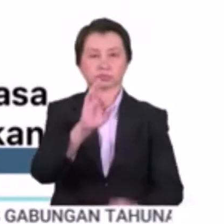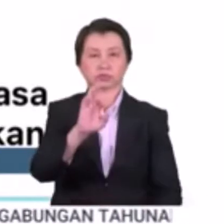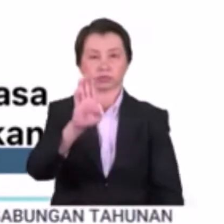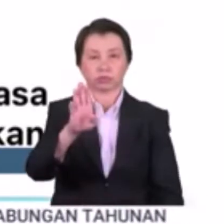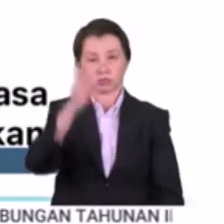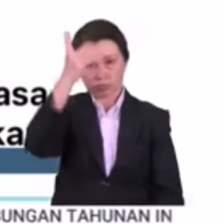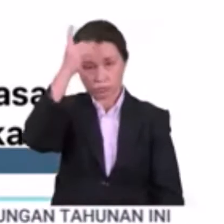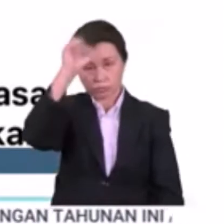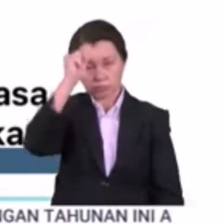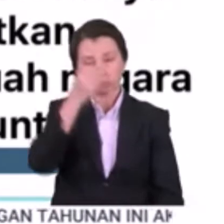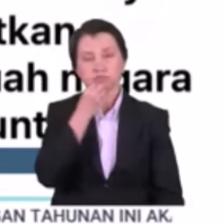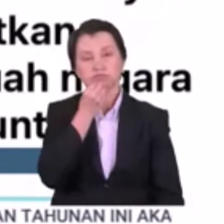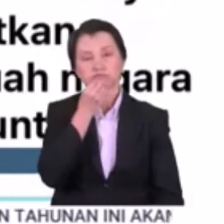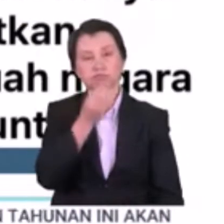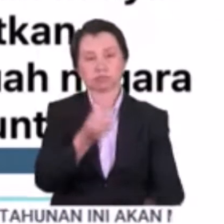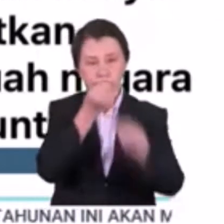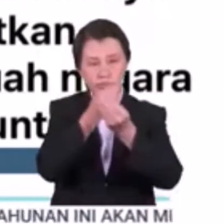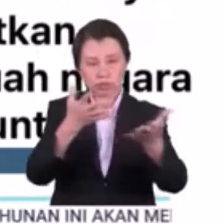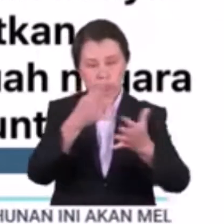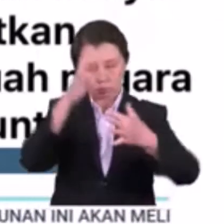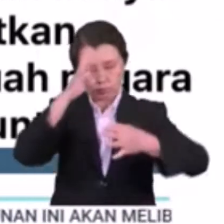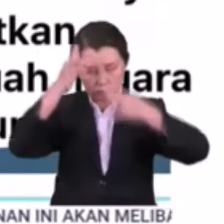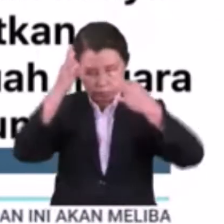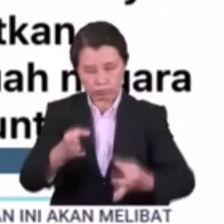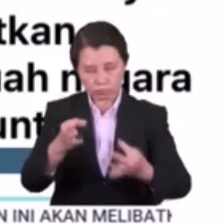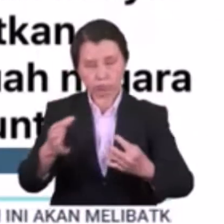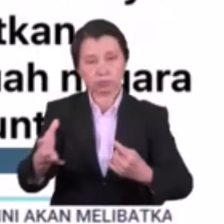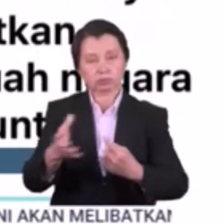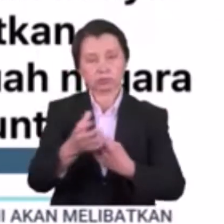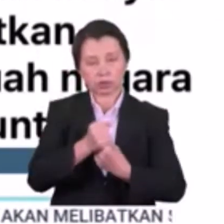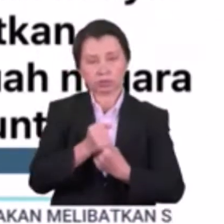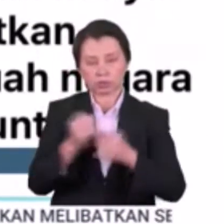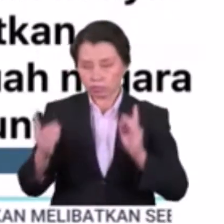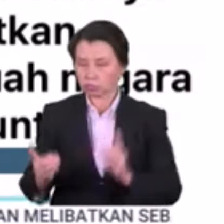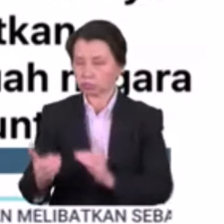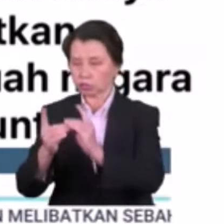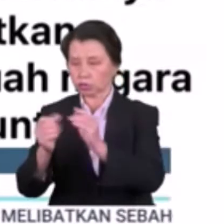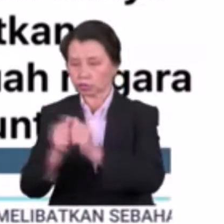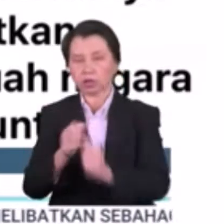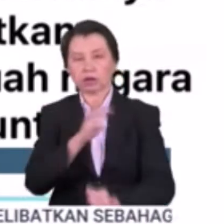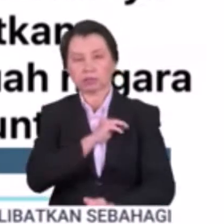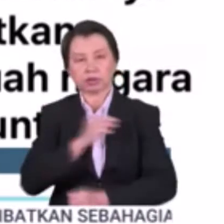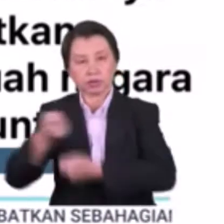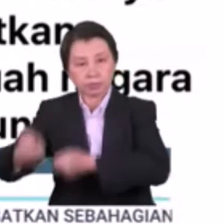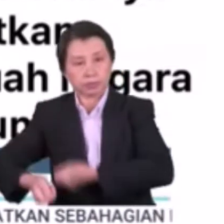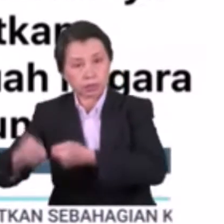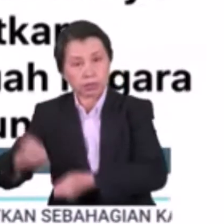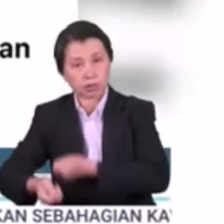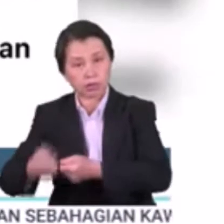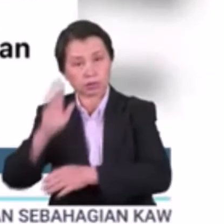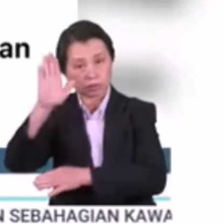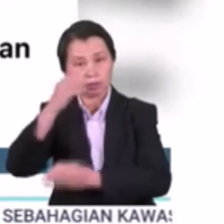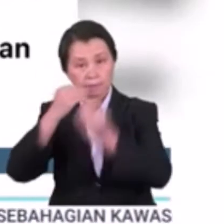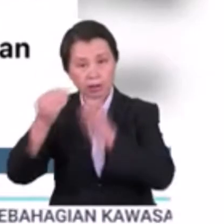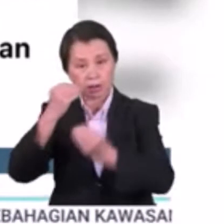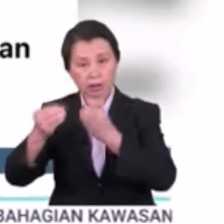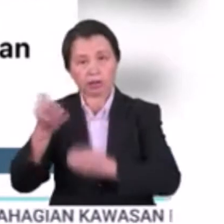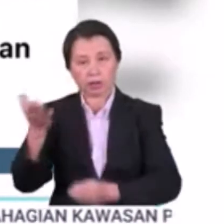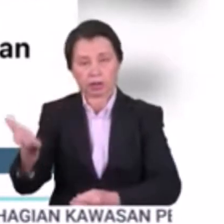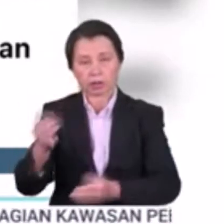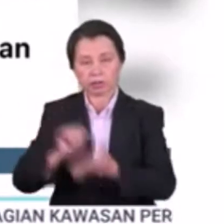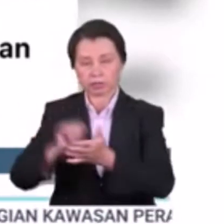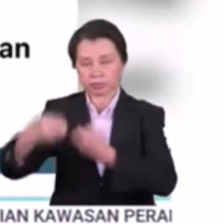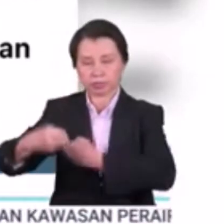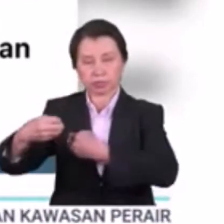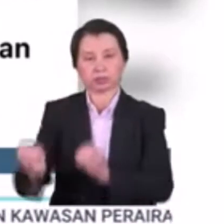Facebook Perdana Menteri memaklumkan kata putus dicapai ketika pertemuan dengan Menteri Pertanian dan keterjaminan makanan